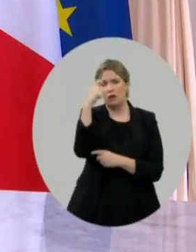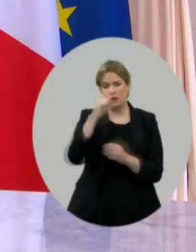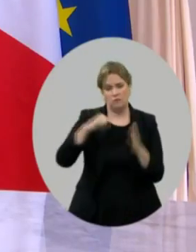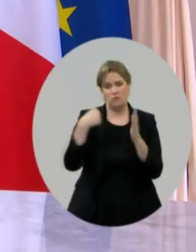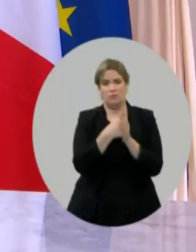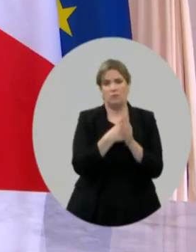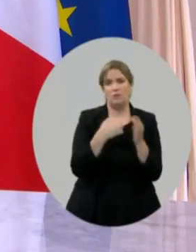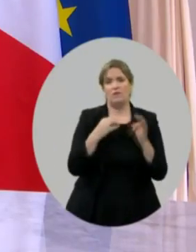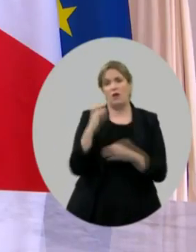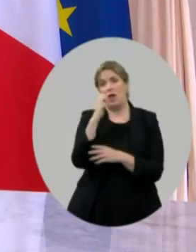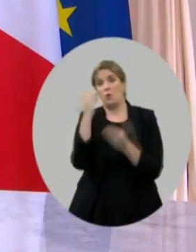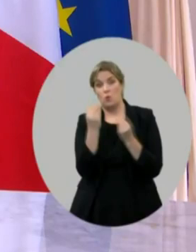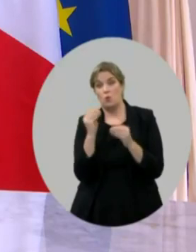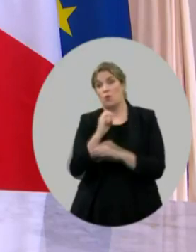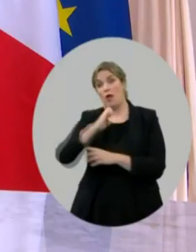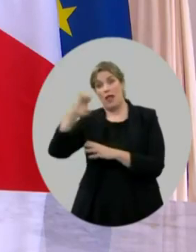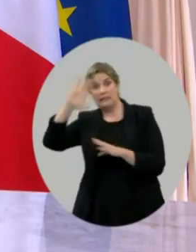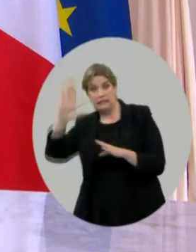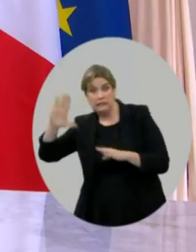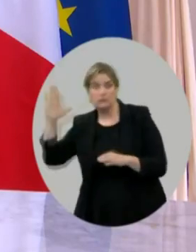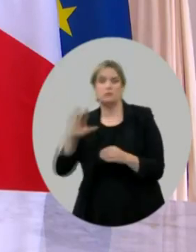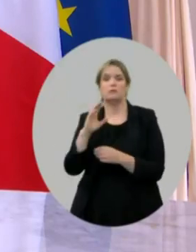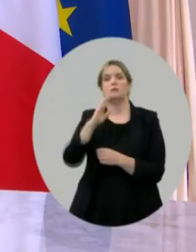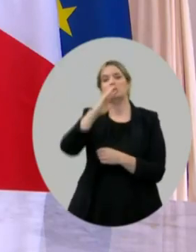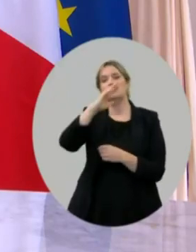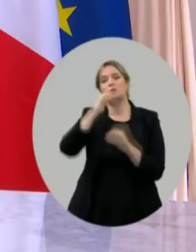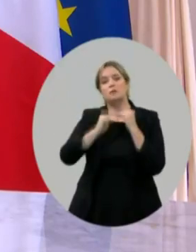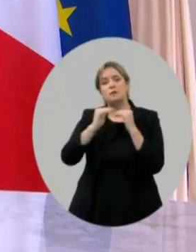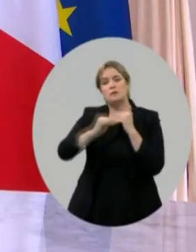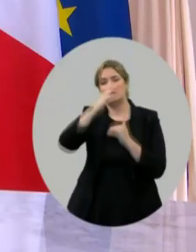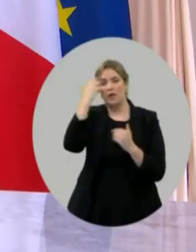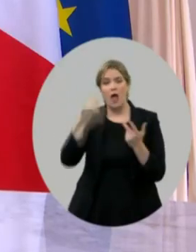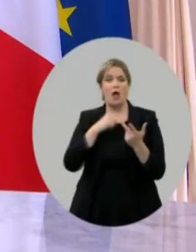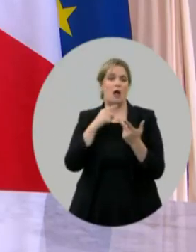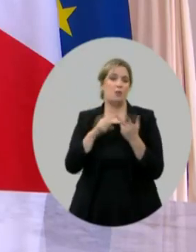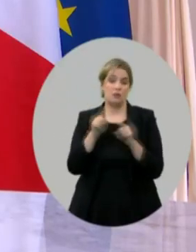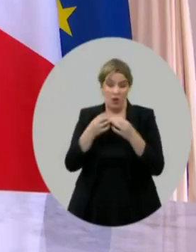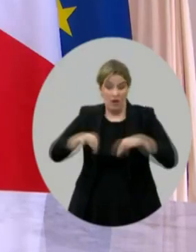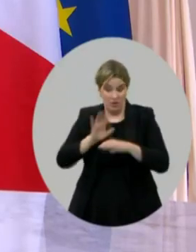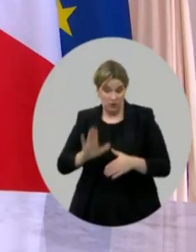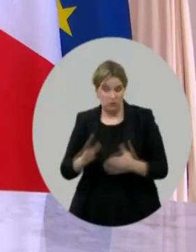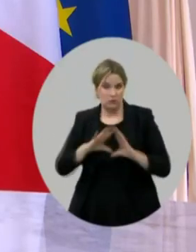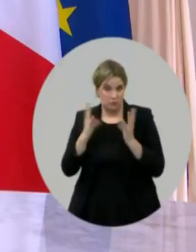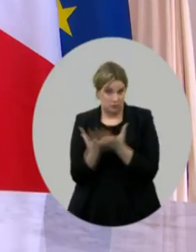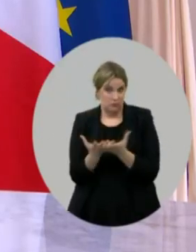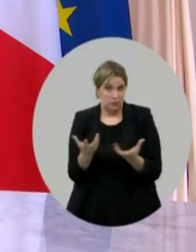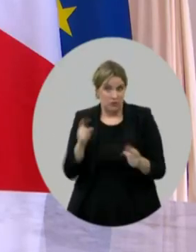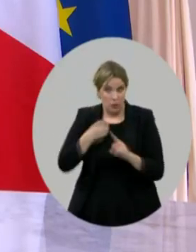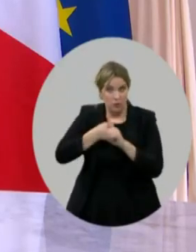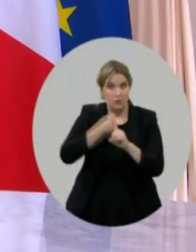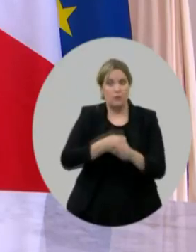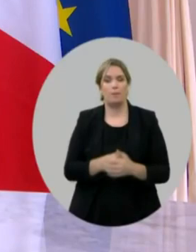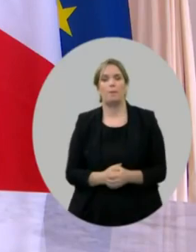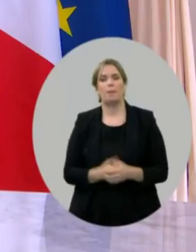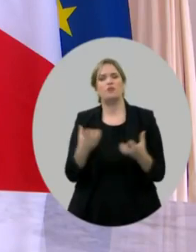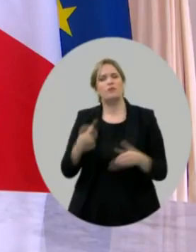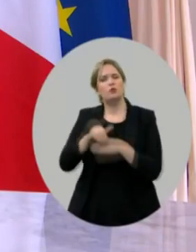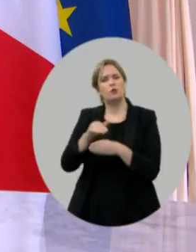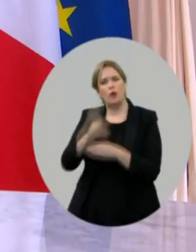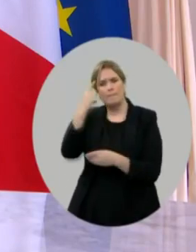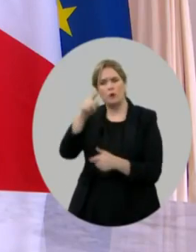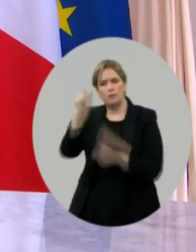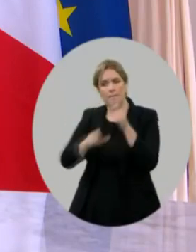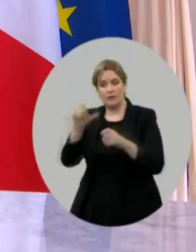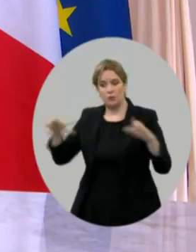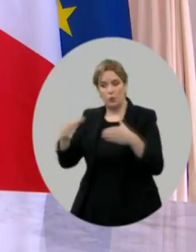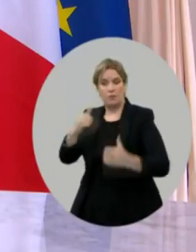Sahel et sur notre sol national. Et à ce titre, je veux ce soir avoir une pensée pour nos militaires qui sont